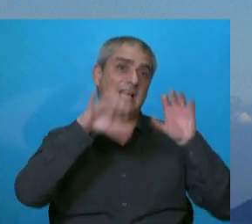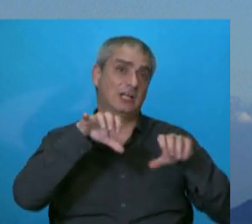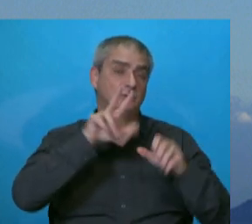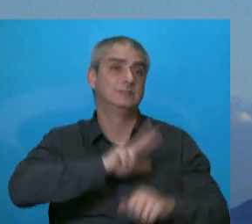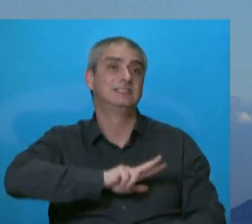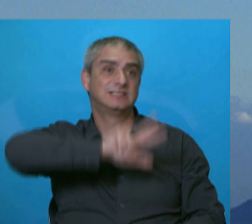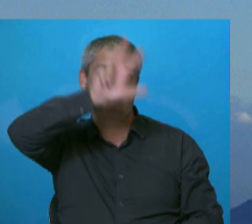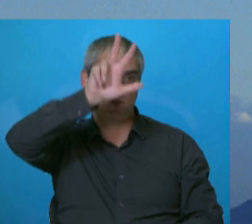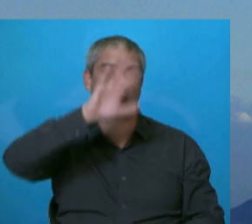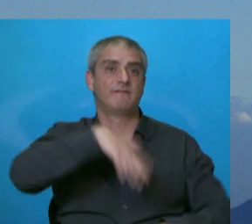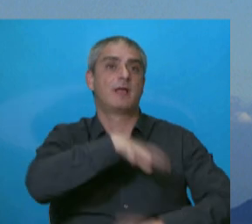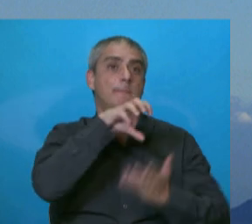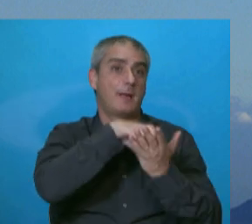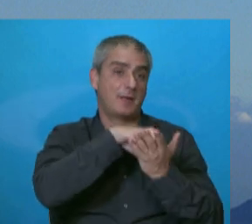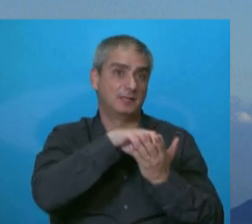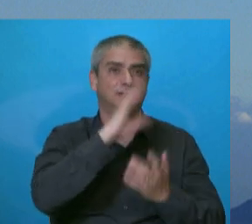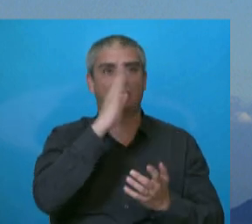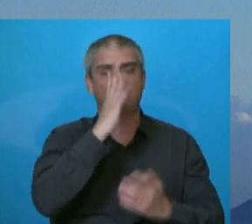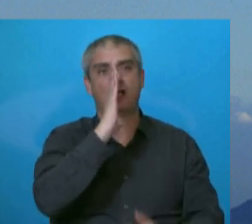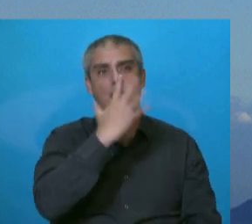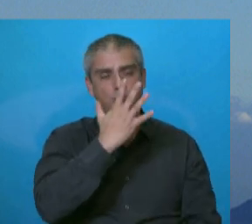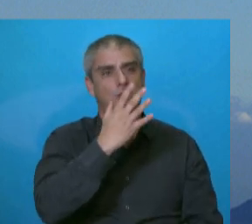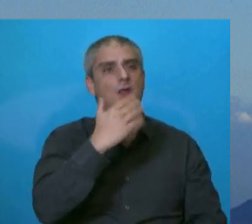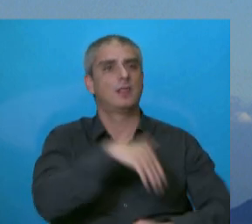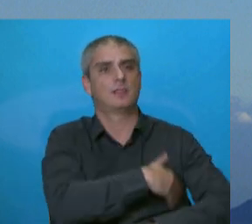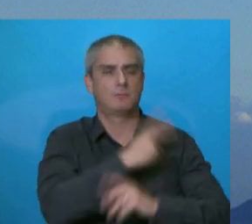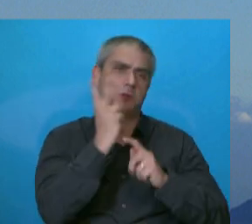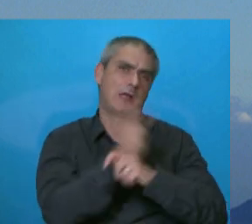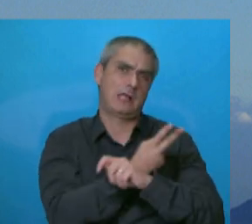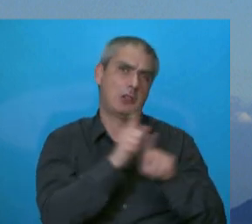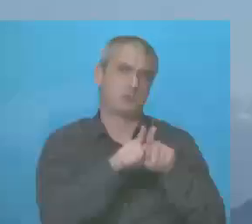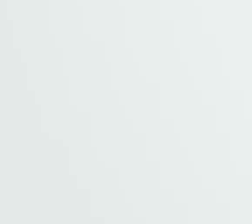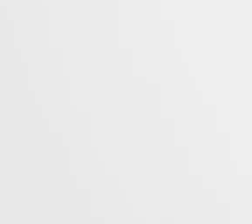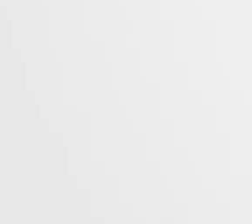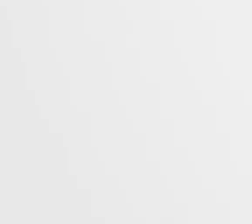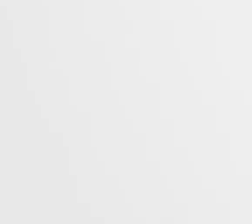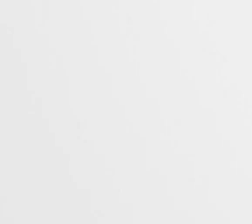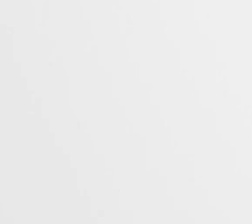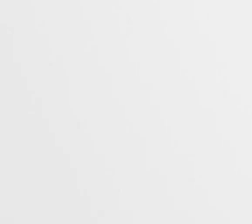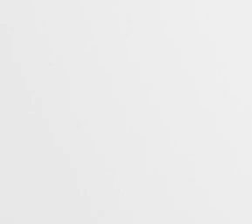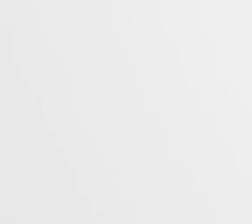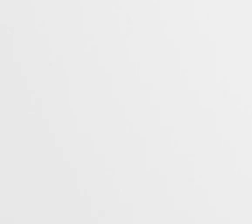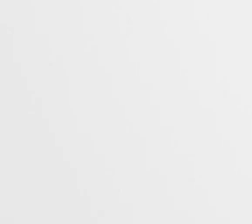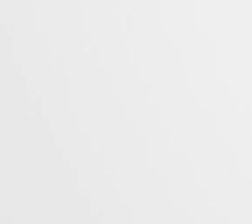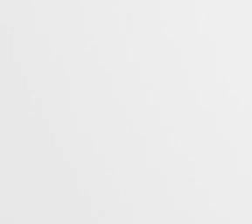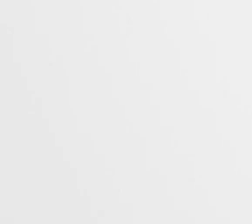בצפון ובמרכז, ברביעי וחמישי טמפרטורות רגילות בעונה. התחזית.